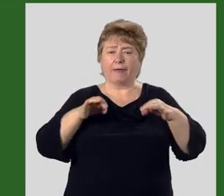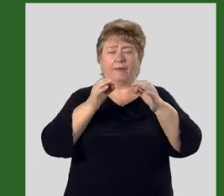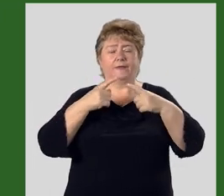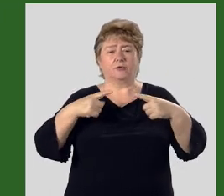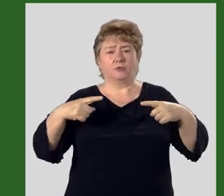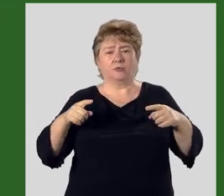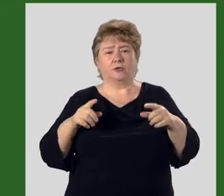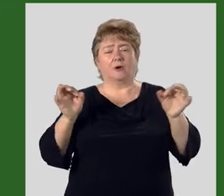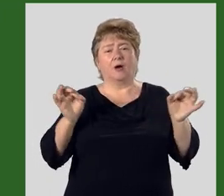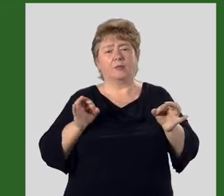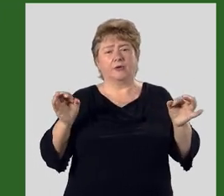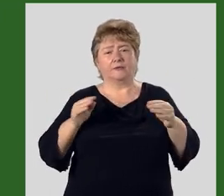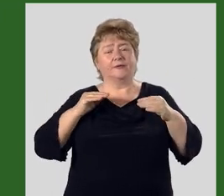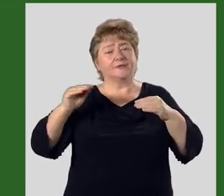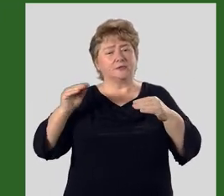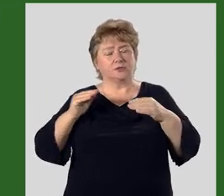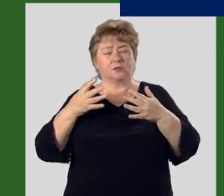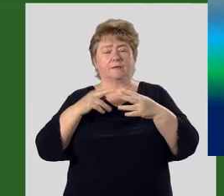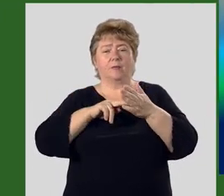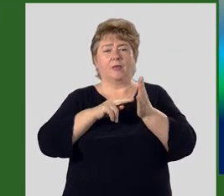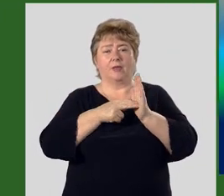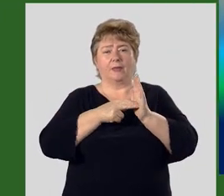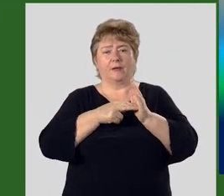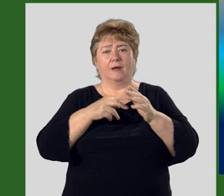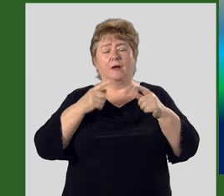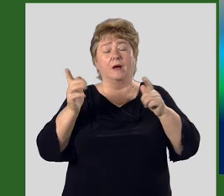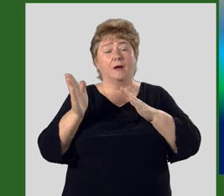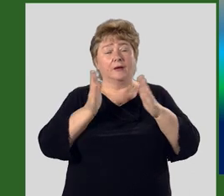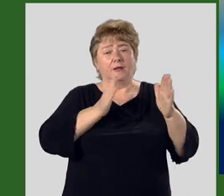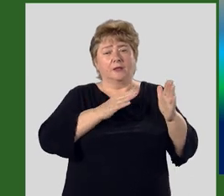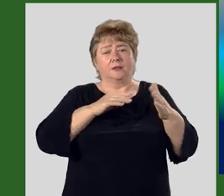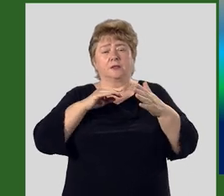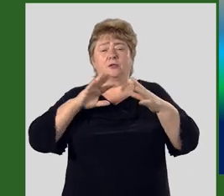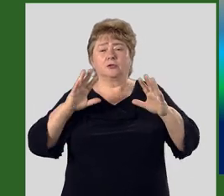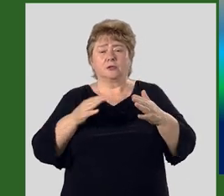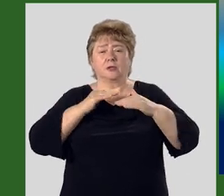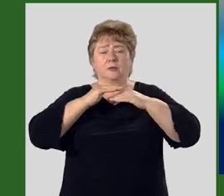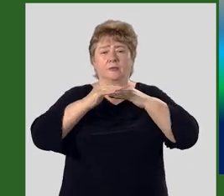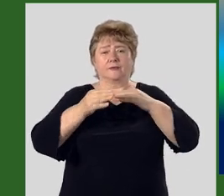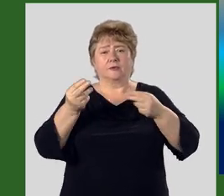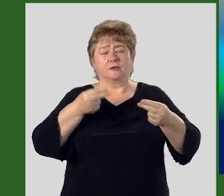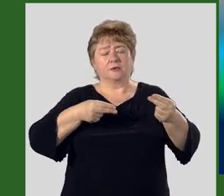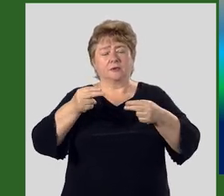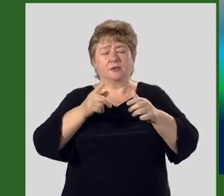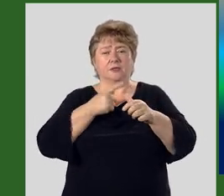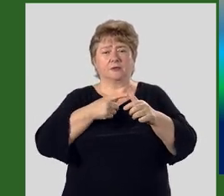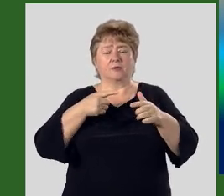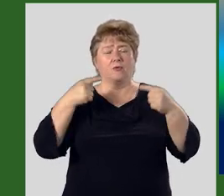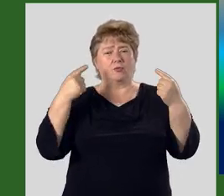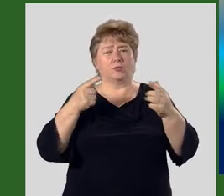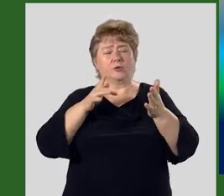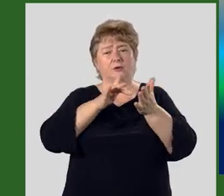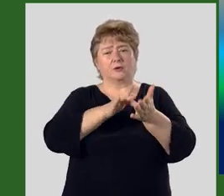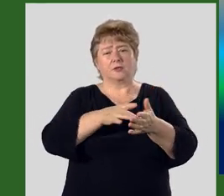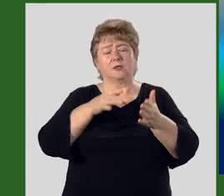и других объектов физического плана. В ряде случаев на поверхность наносятся названия крупных